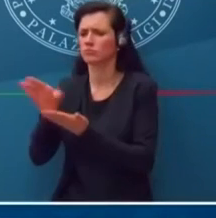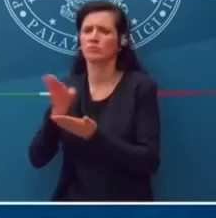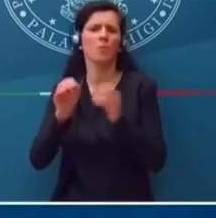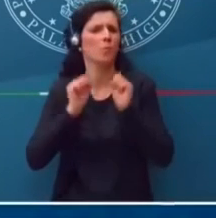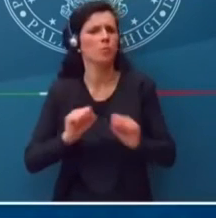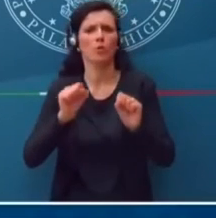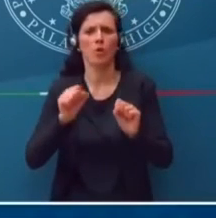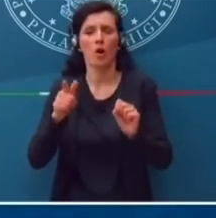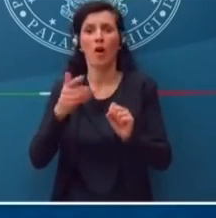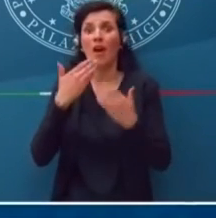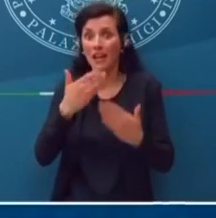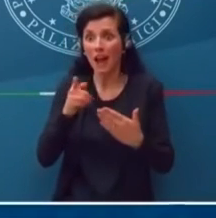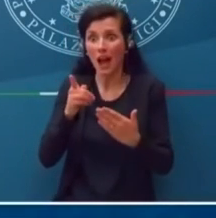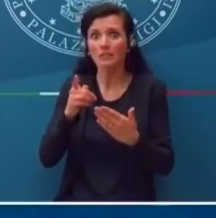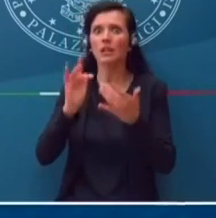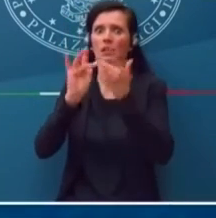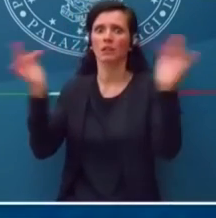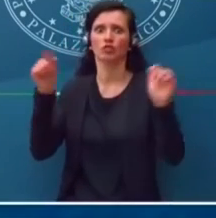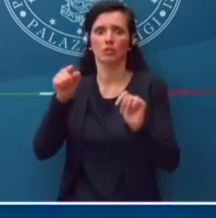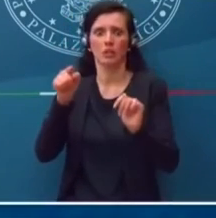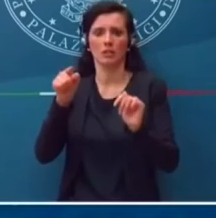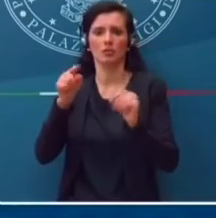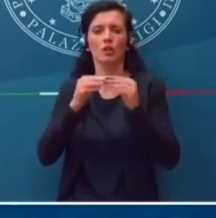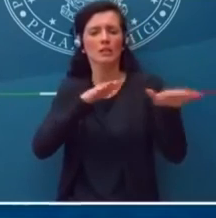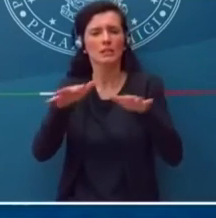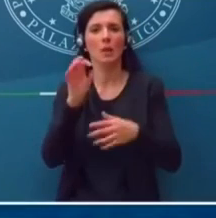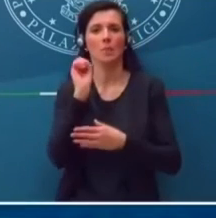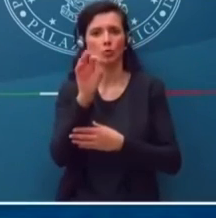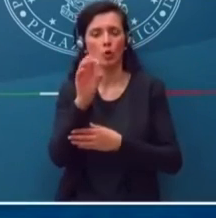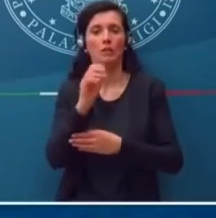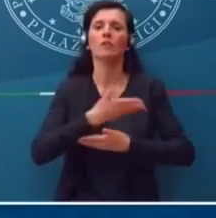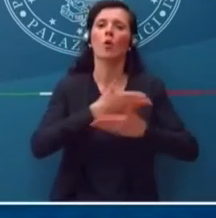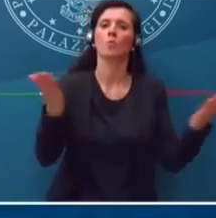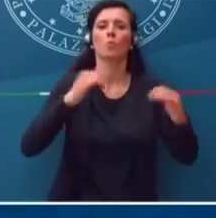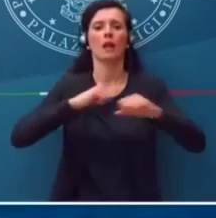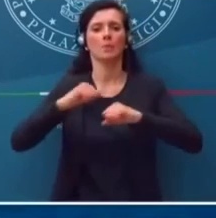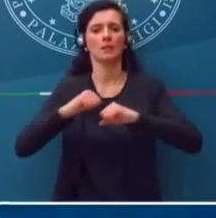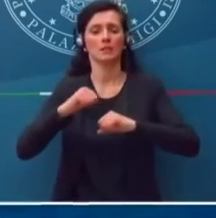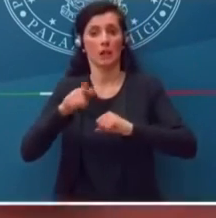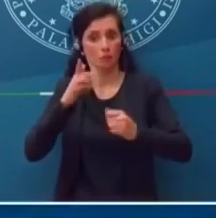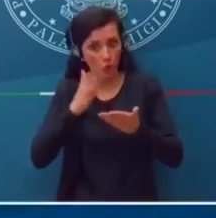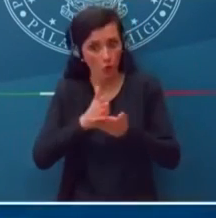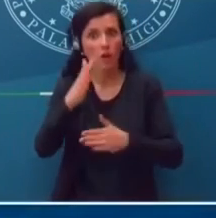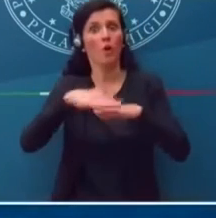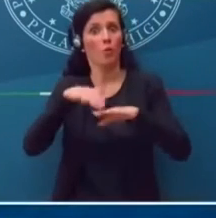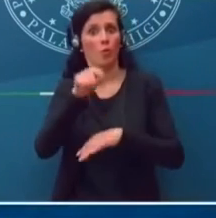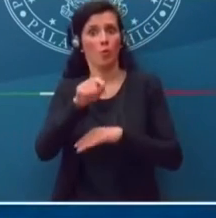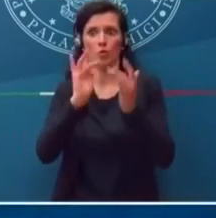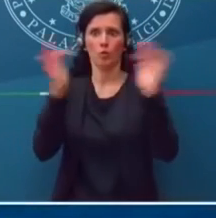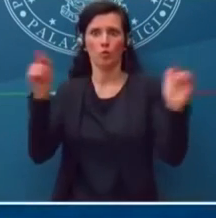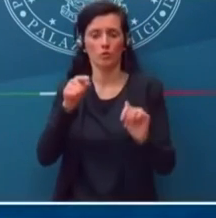soprattutto per una digitalizzazione del sistema educativo e della pubblica amministrazione. Molti dei progetti